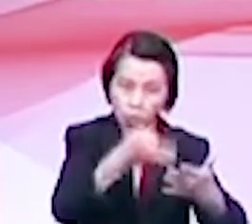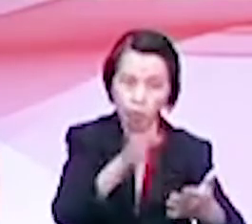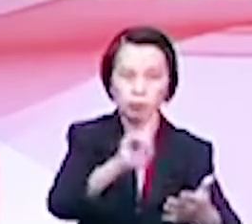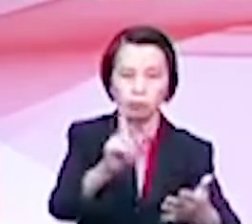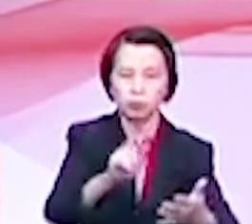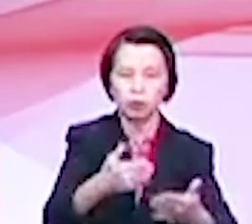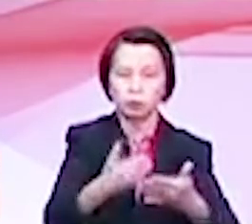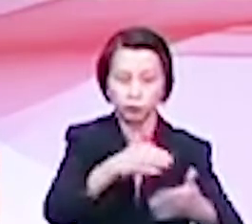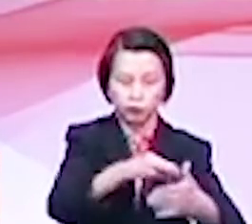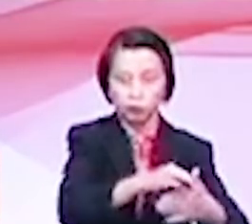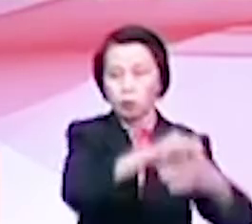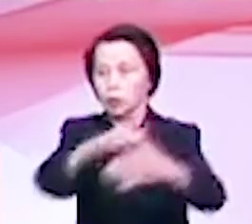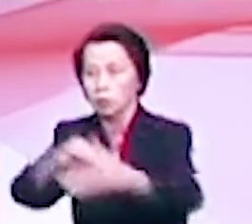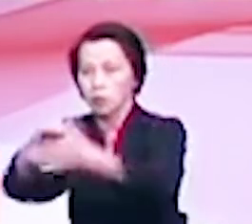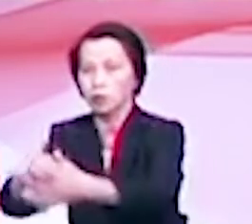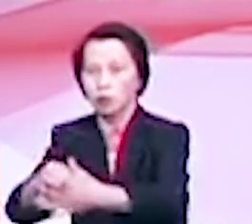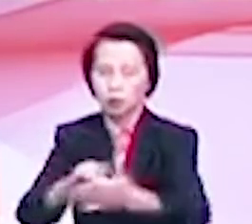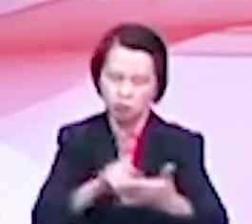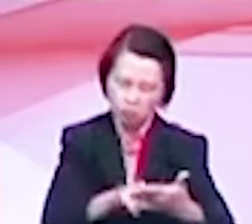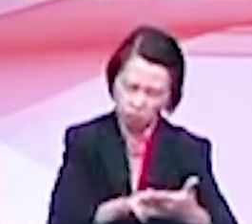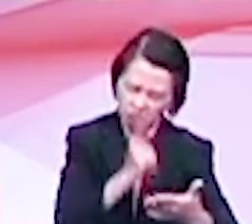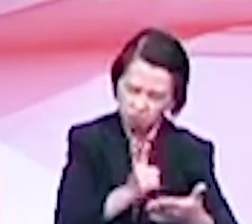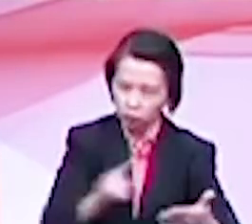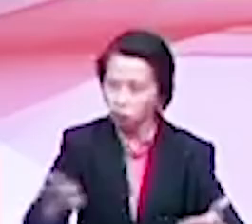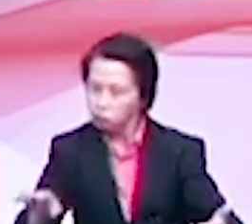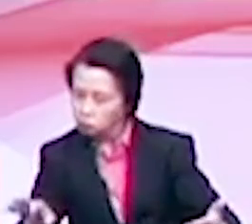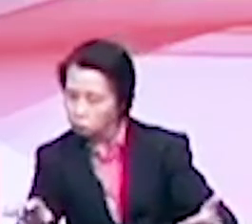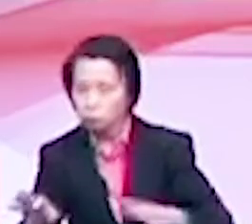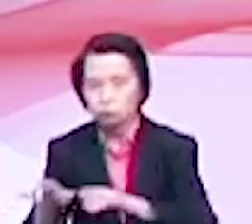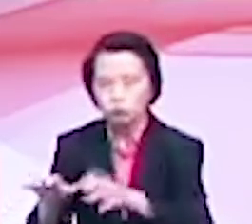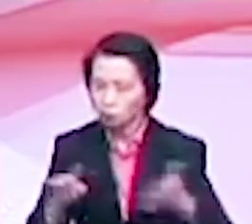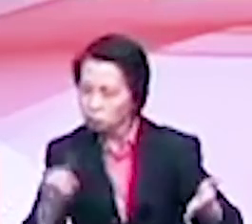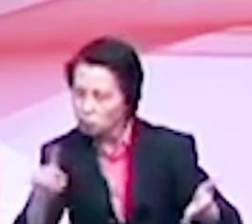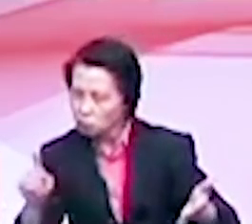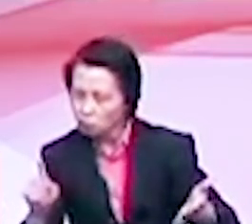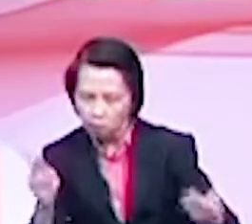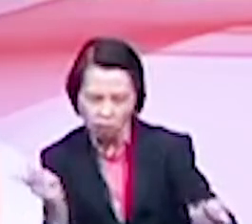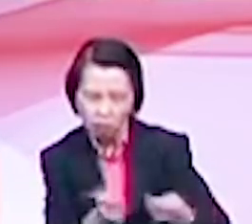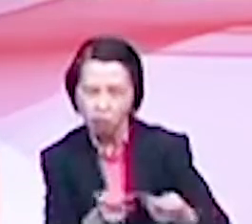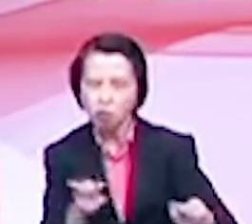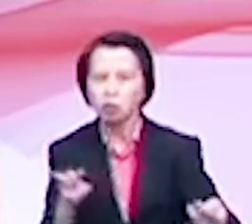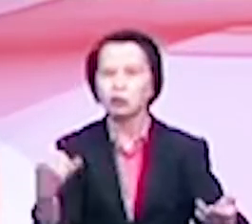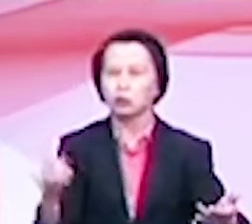sebelum sebarkan, sila cek ataupun sila semak